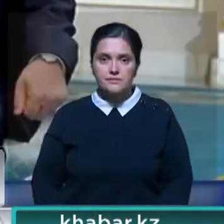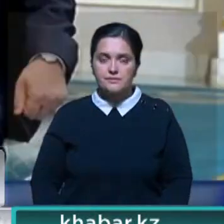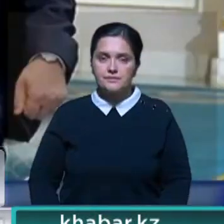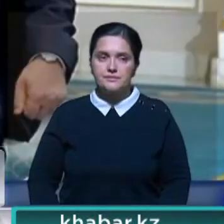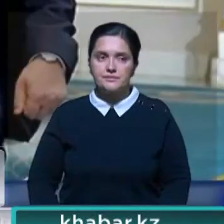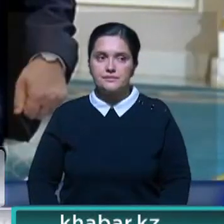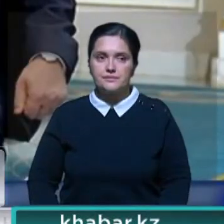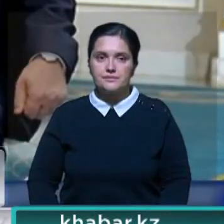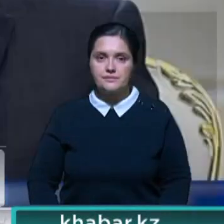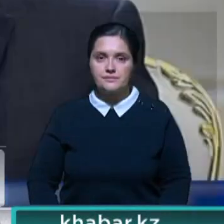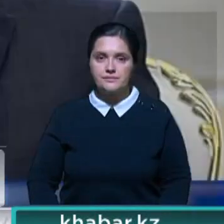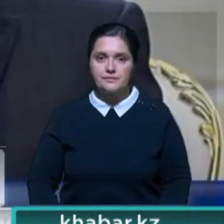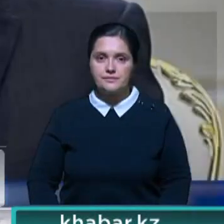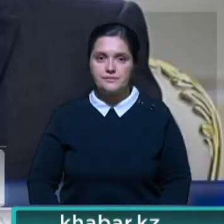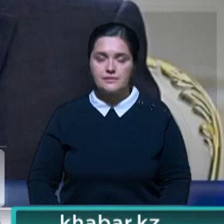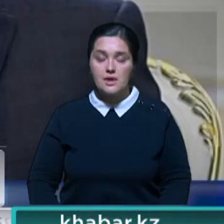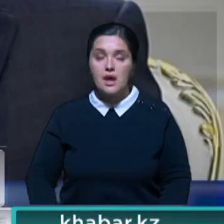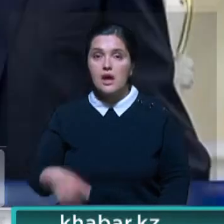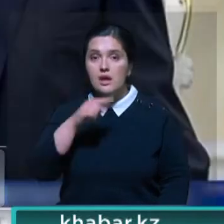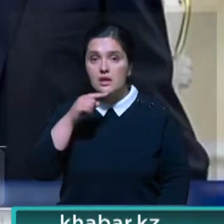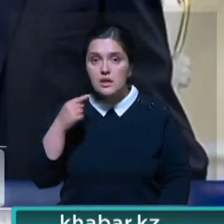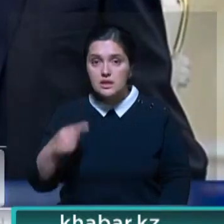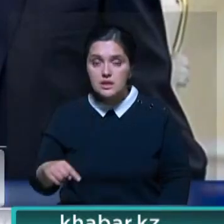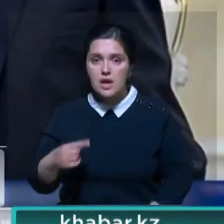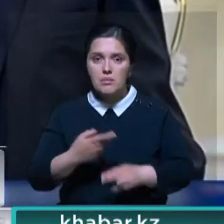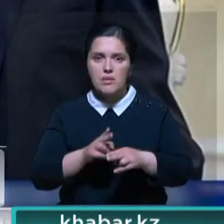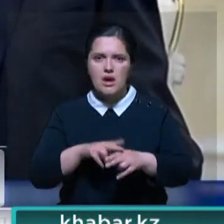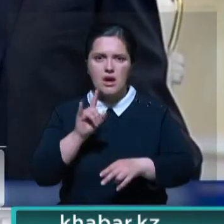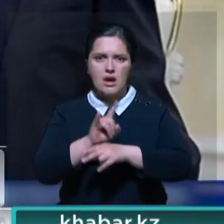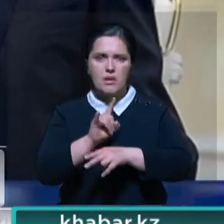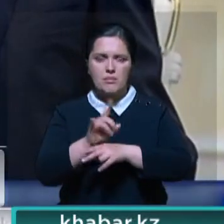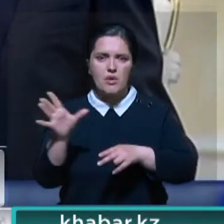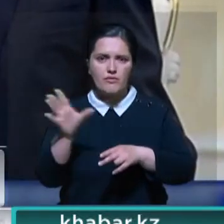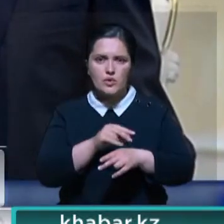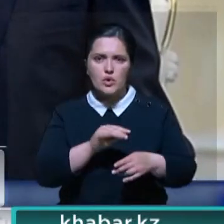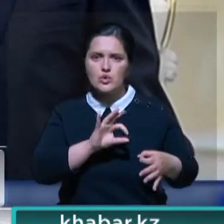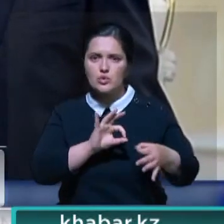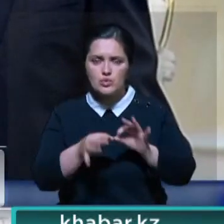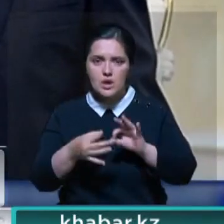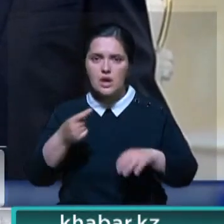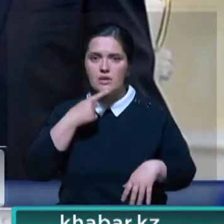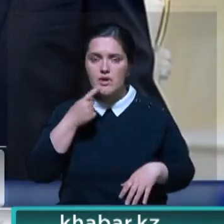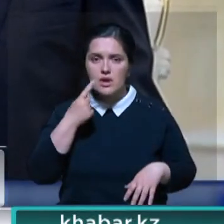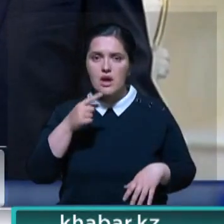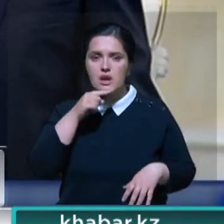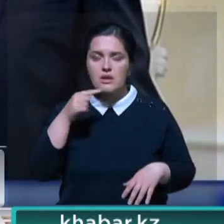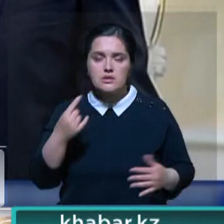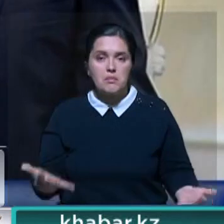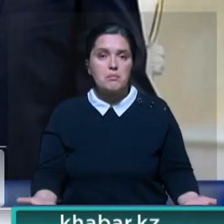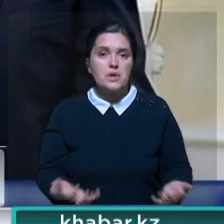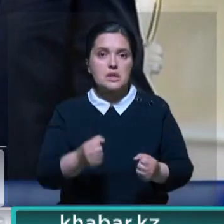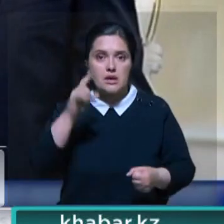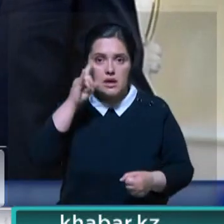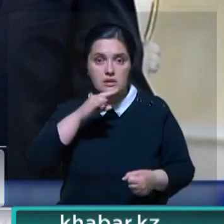Россию. В России некоторые лица перевирают всю эту ситуацию, утверждают, что вот Россия спасла Казахстан,